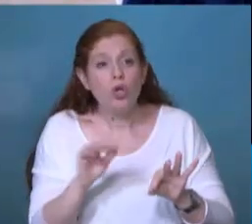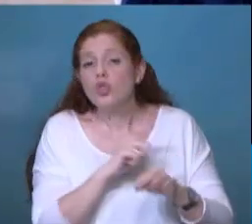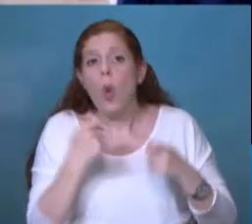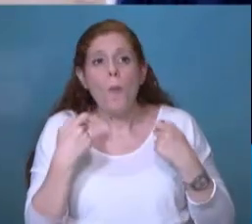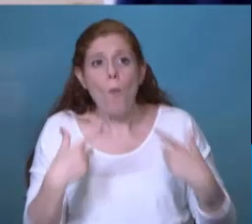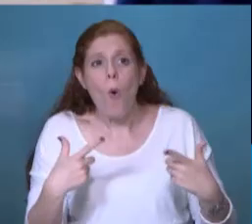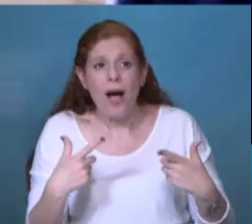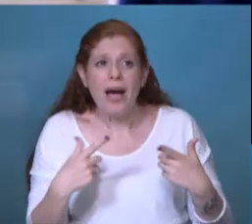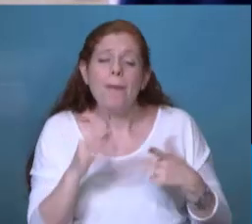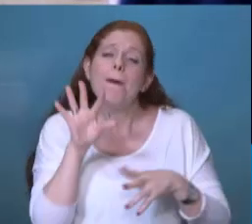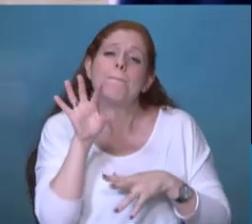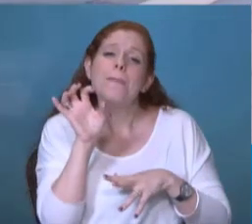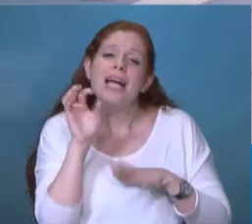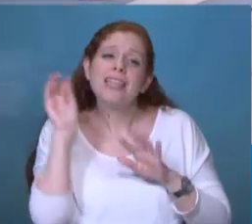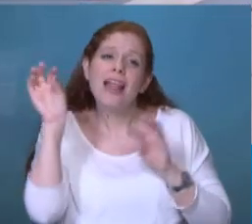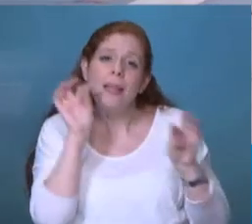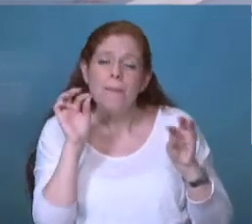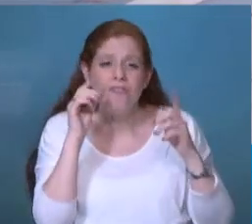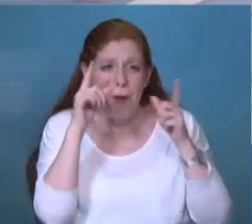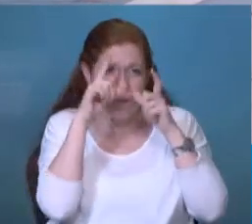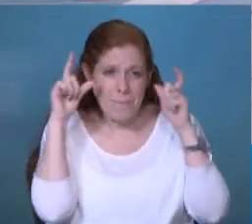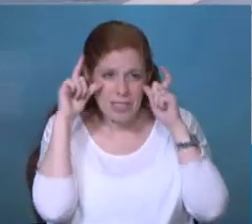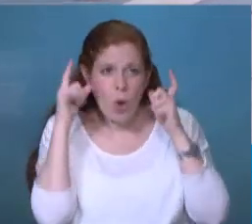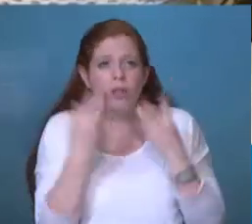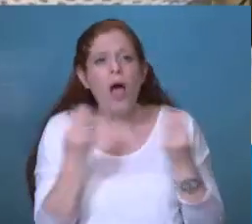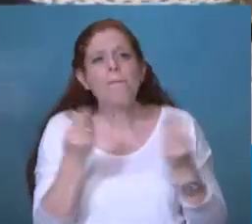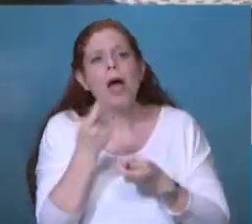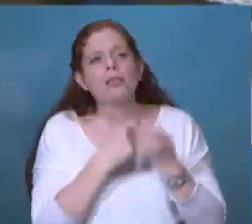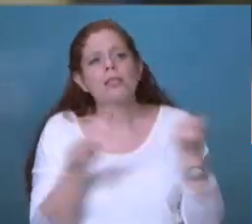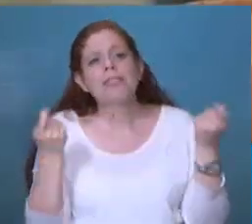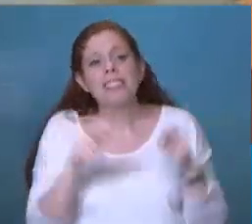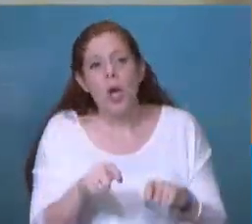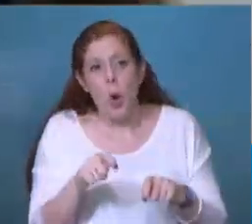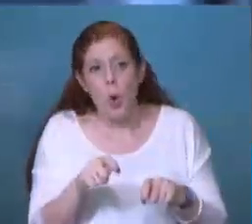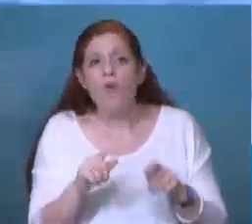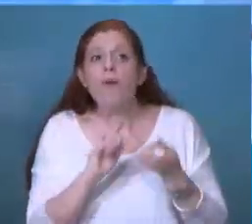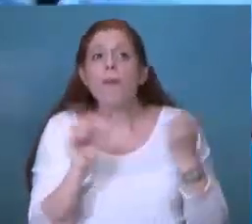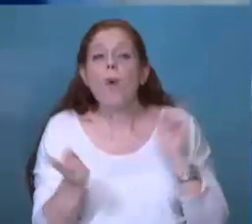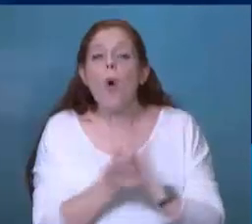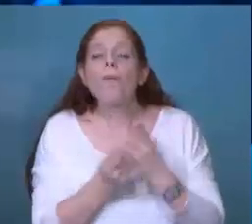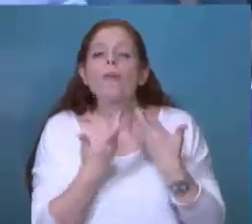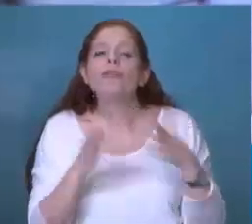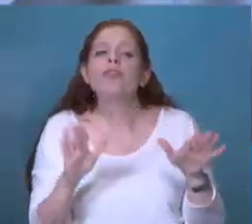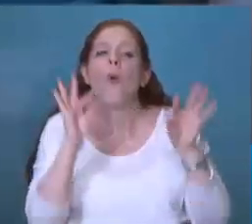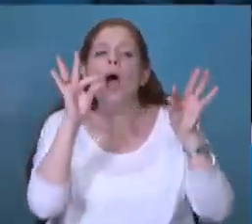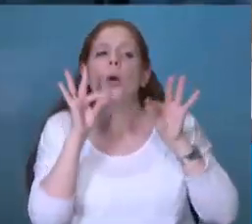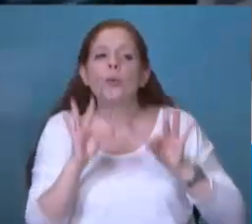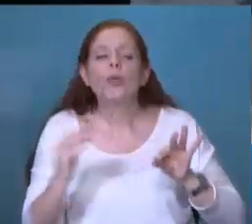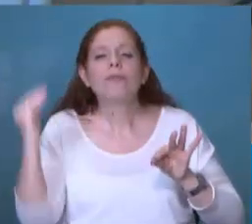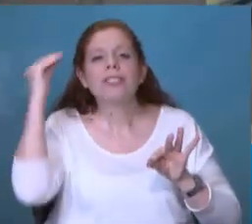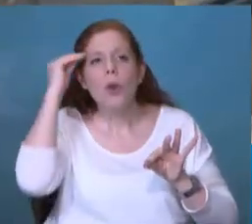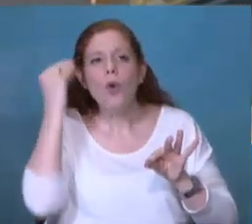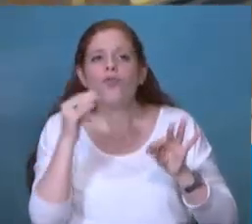בהם מגנטים ומסכות. הרבה עסקים מקומיים נסגרו, מספר לנו, ובמקומם נפתחו חנויות מזכרות ודוכני